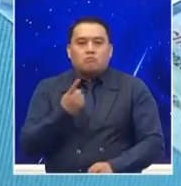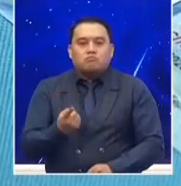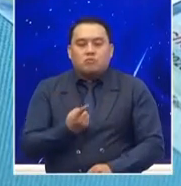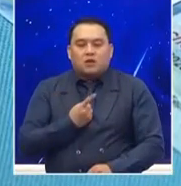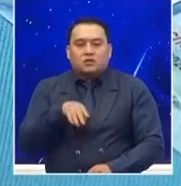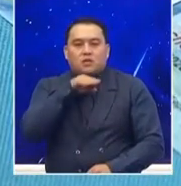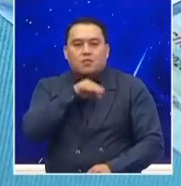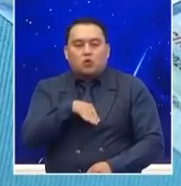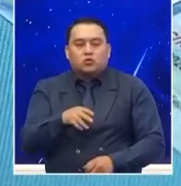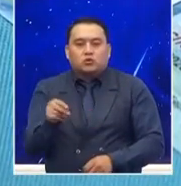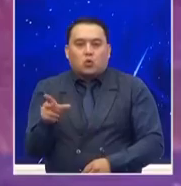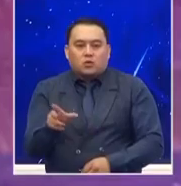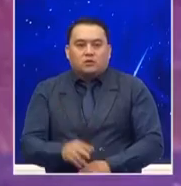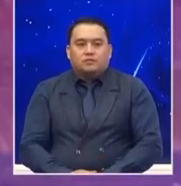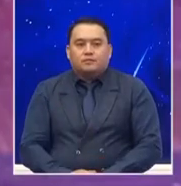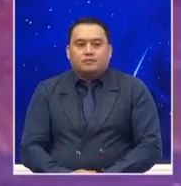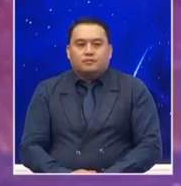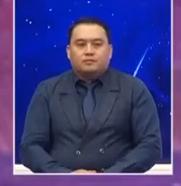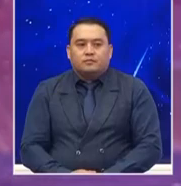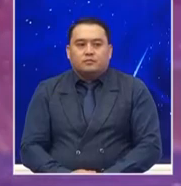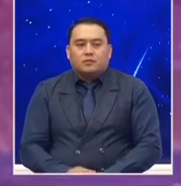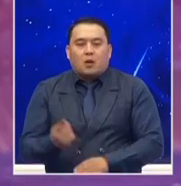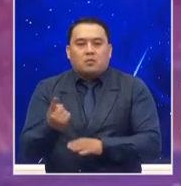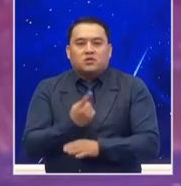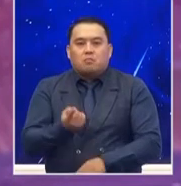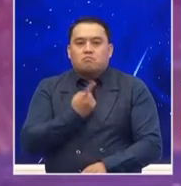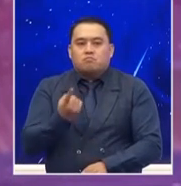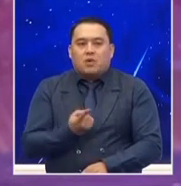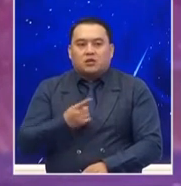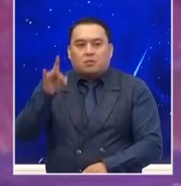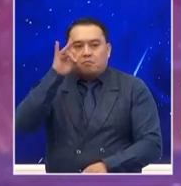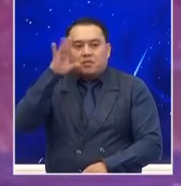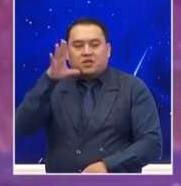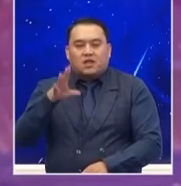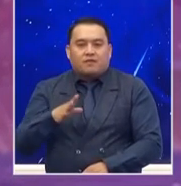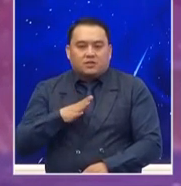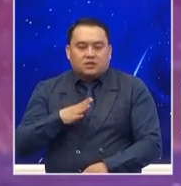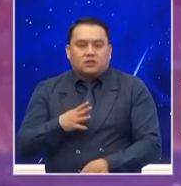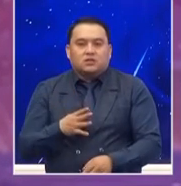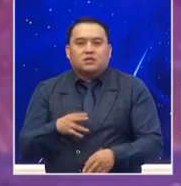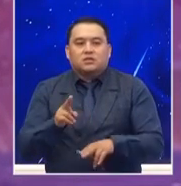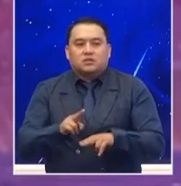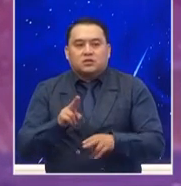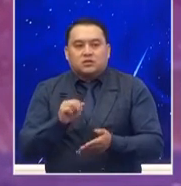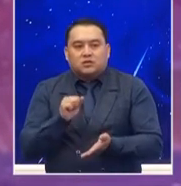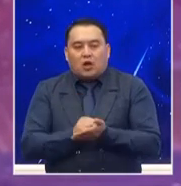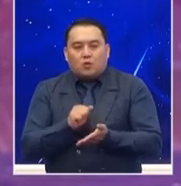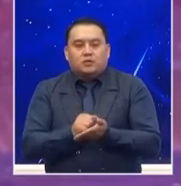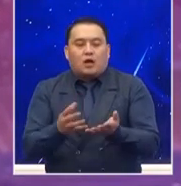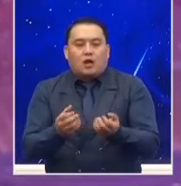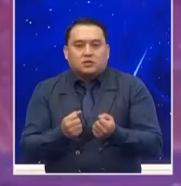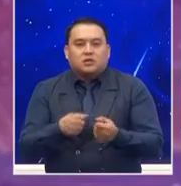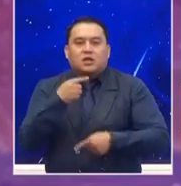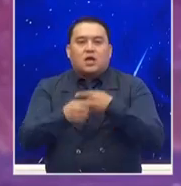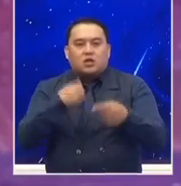атақты растайтын куәлікке ие болды. Биылғы шындығы керек шеберлігіміз жетпей қалды сәл-сәл кішкене дегендей. Ендігі жылға тырысып